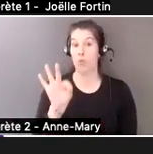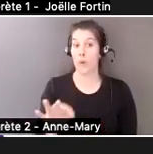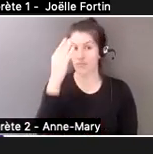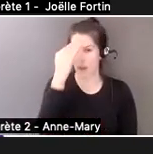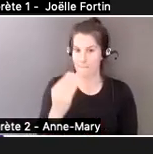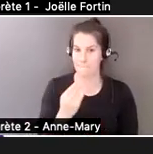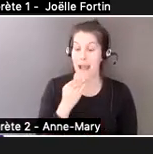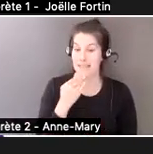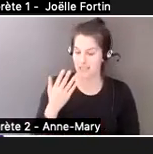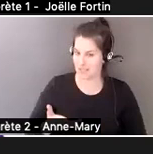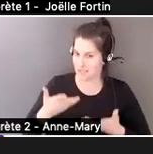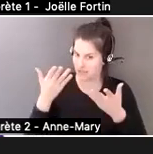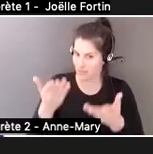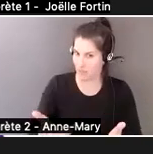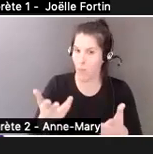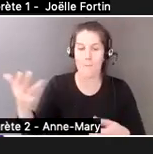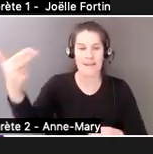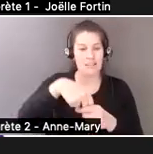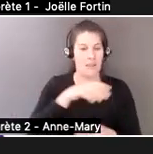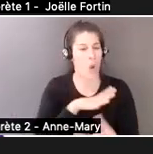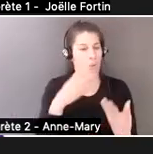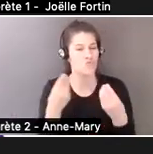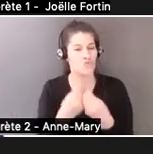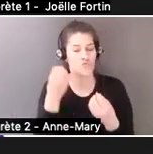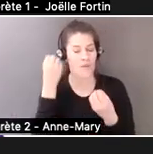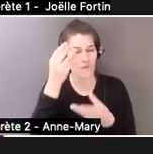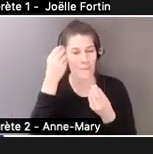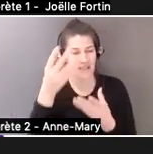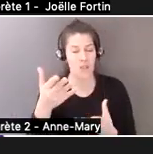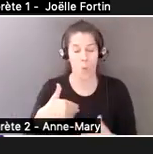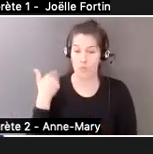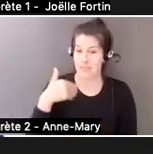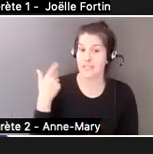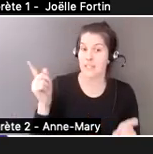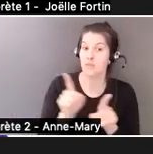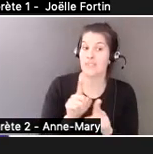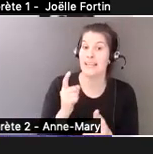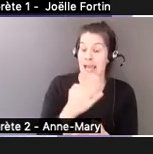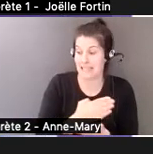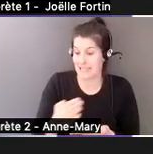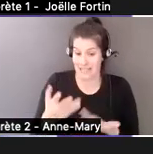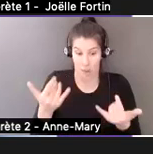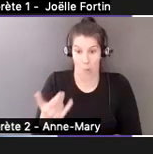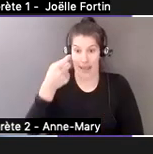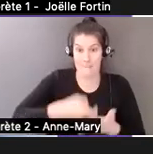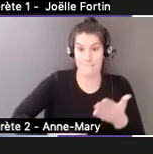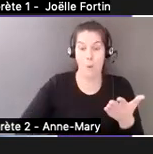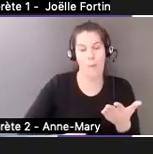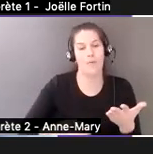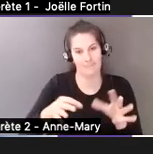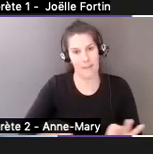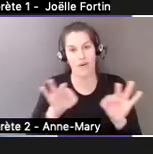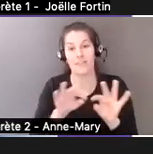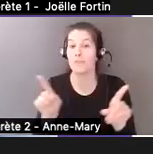à participer. Il y aura beaucoup d'informations qui vous seront utiles, surtout avec la saison des impôts là maintenant qu'on arrive. Et je